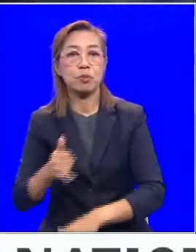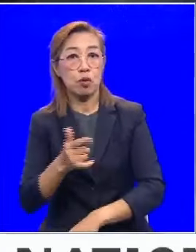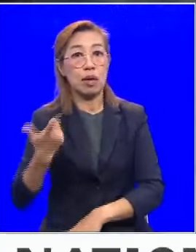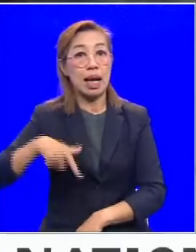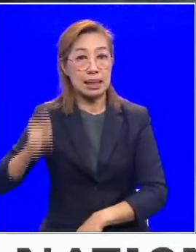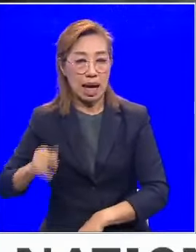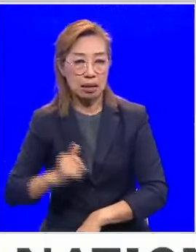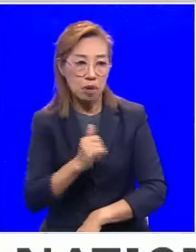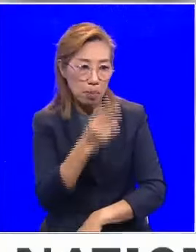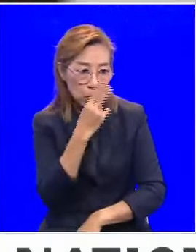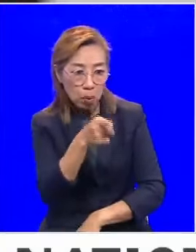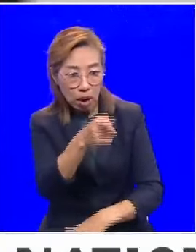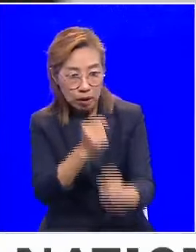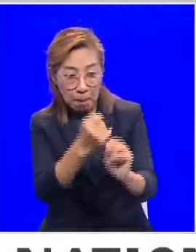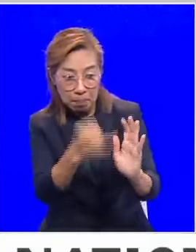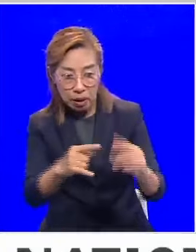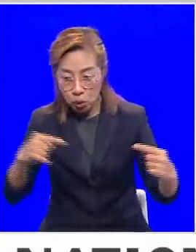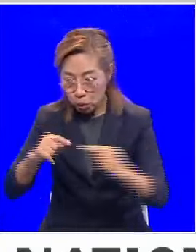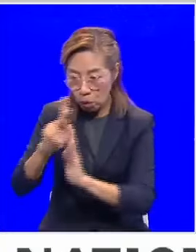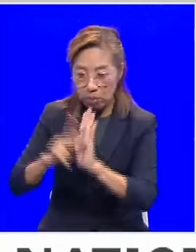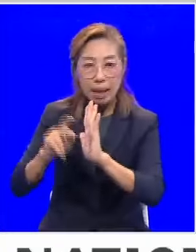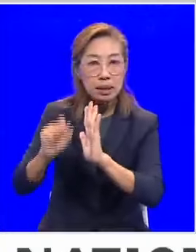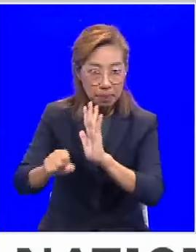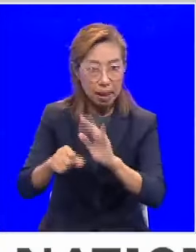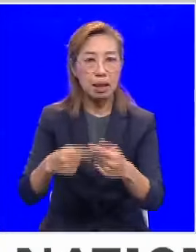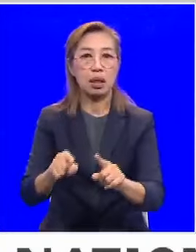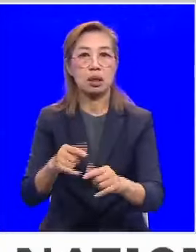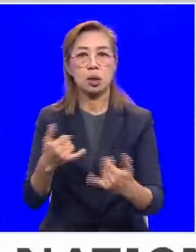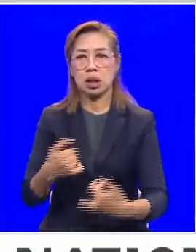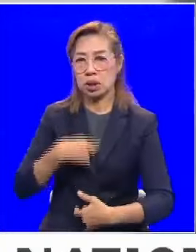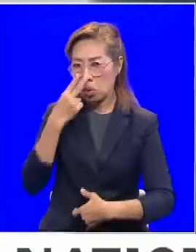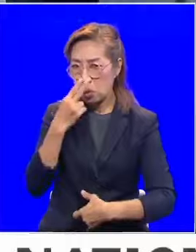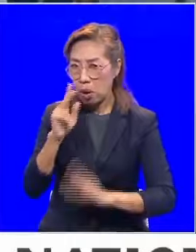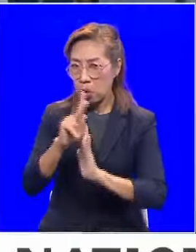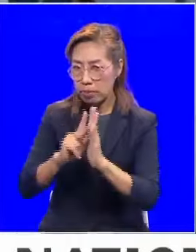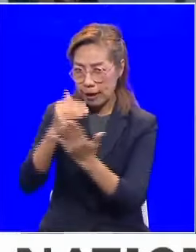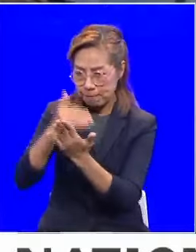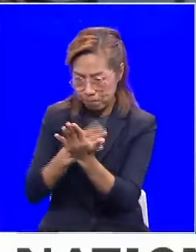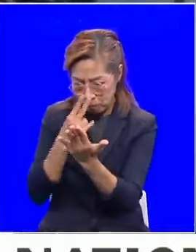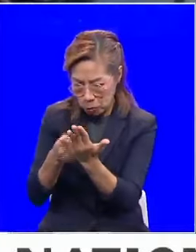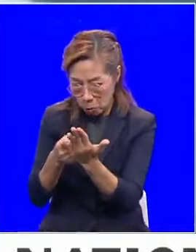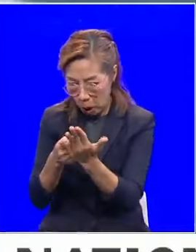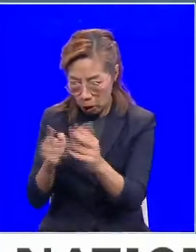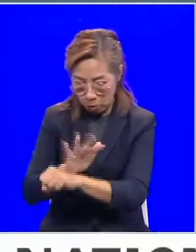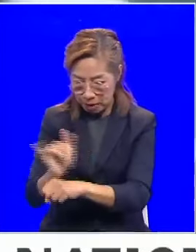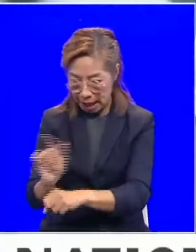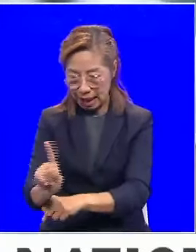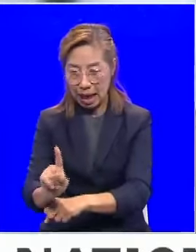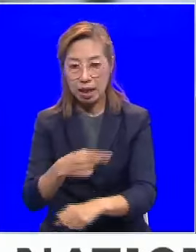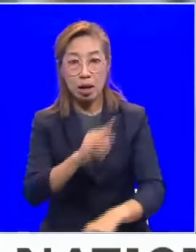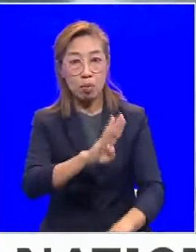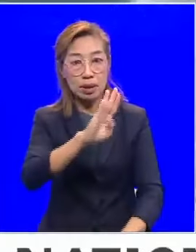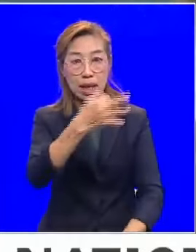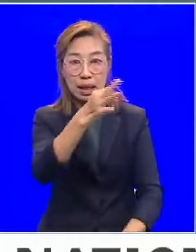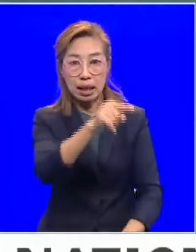อยู่ครั้งนี้เขาบอกเดี๋ยวก็จะเข้าไปดูกฎหมายไปทบทวนซิว่ามันมีช่องว่างตรงไหนยังไงบ้างส่วน Theไอคอกรุ๊ปเนี่ยผิดกฎหมายแชร์